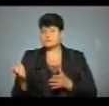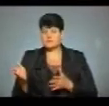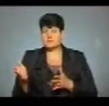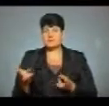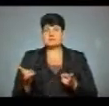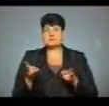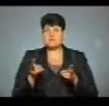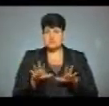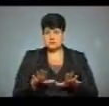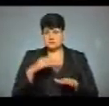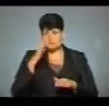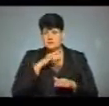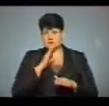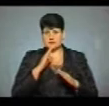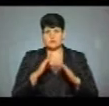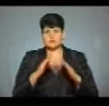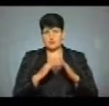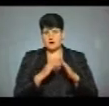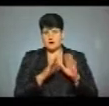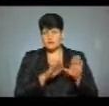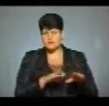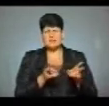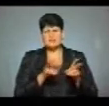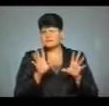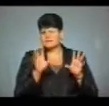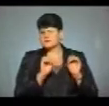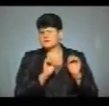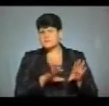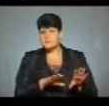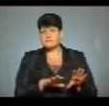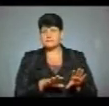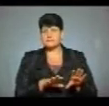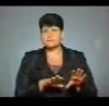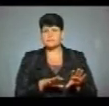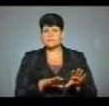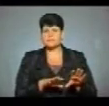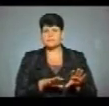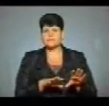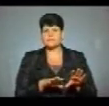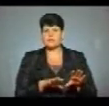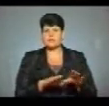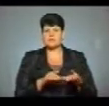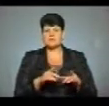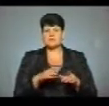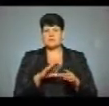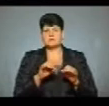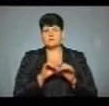залишивши батьківську хату, залишивши все. І розсіяли всіх по